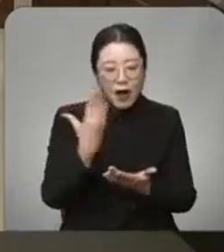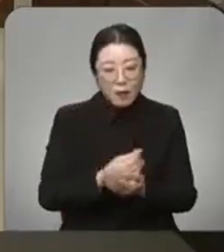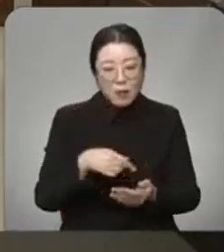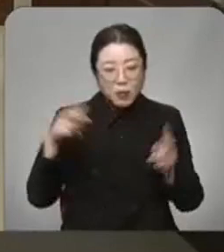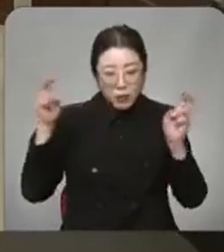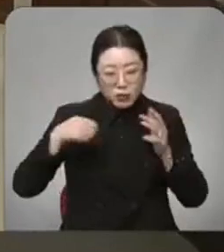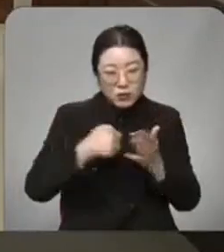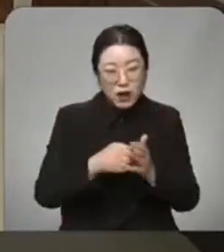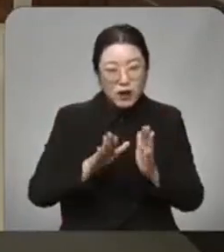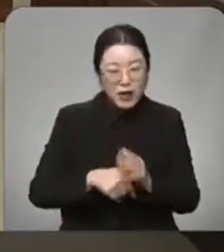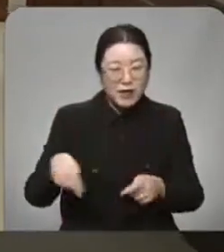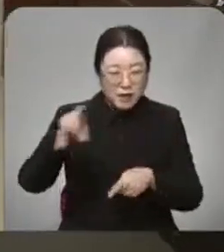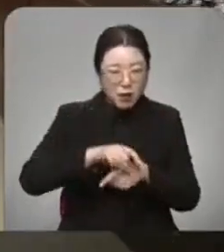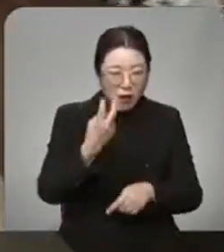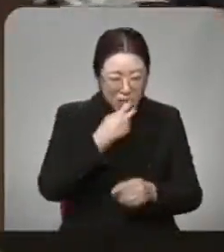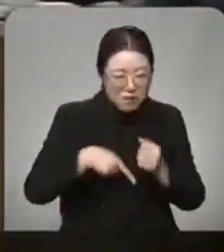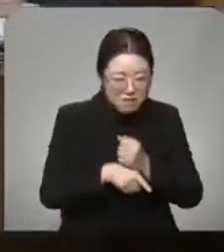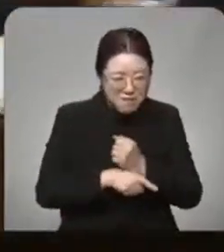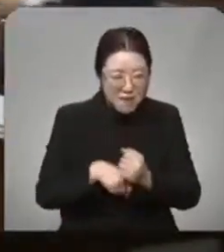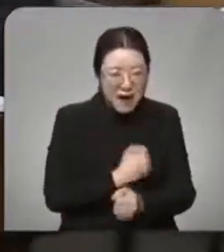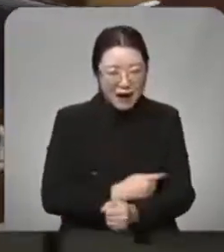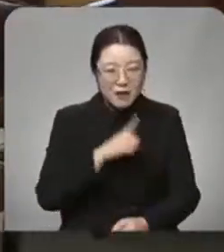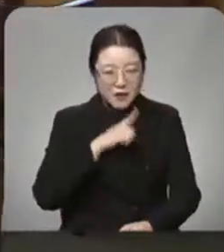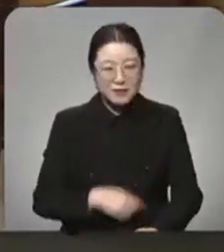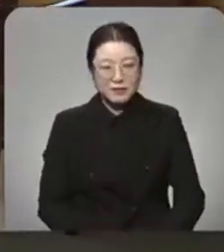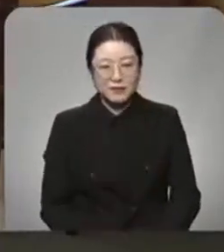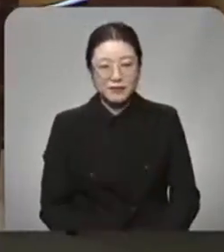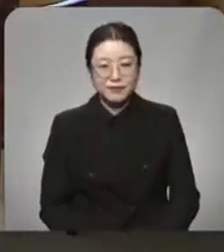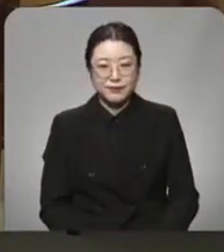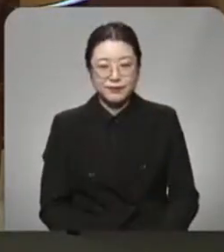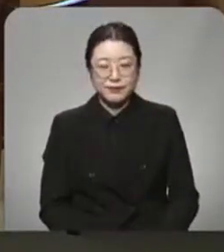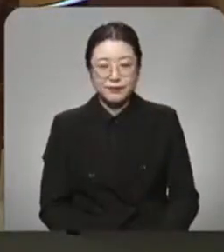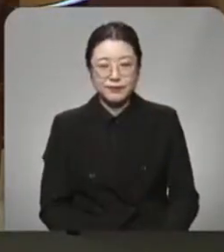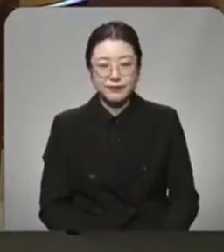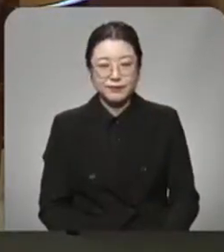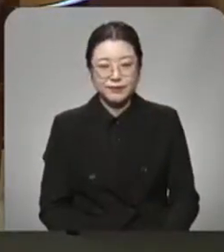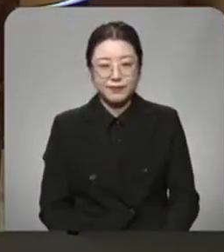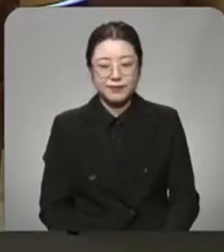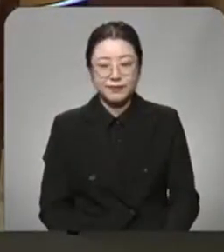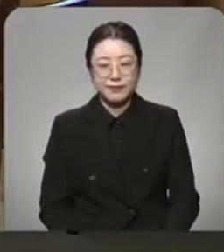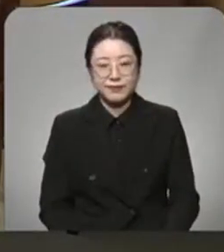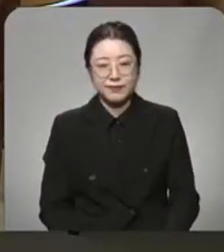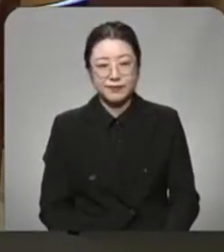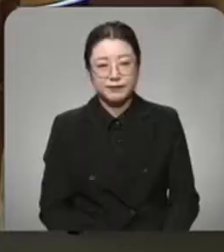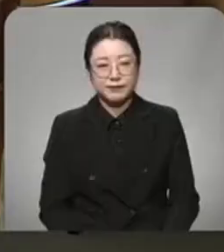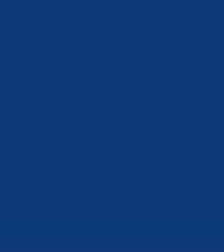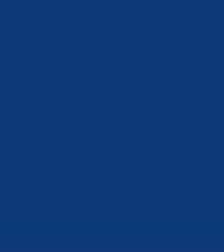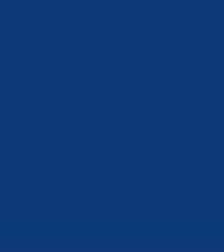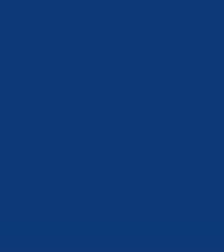사업자 선정 과정을 다시 추궁할 예정이라고 밝혔습니다. KBS 뉴스 박성훈입니다.